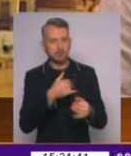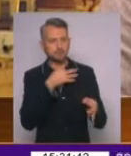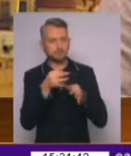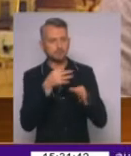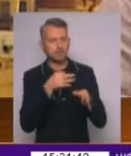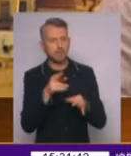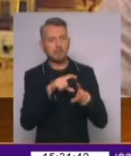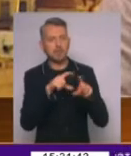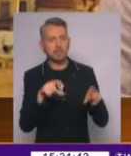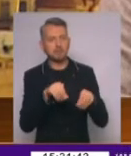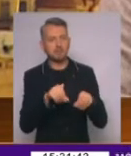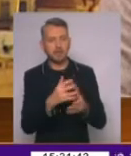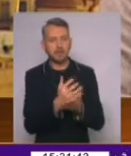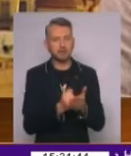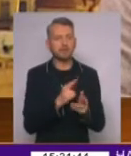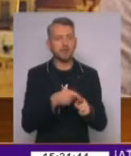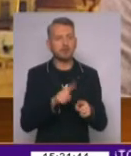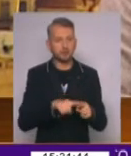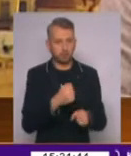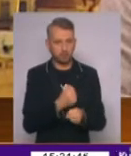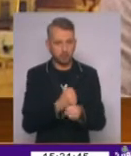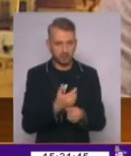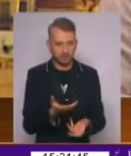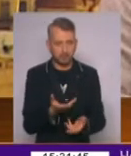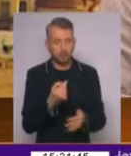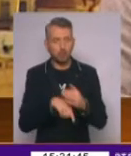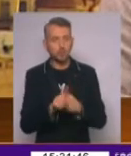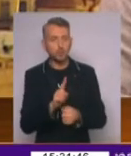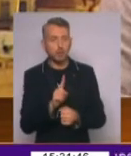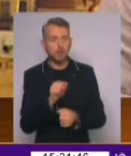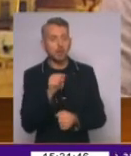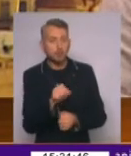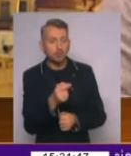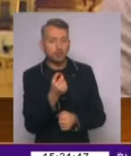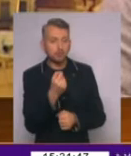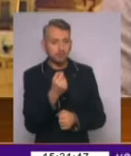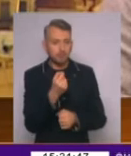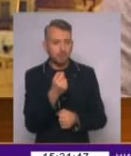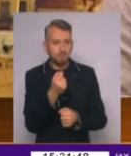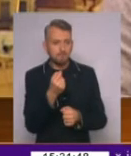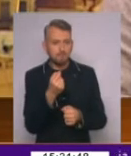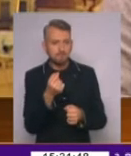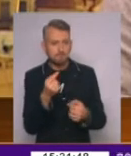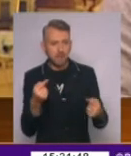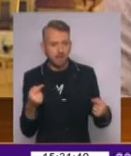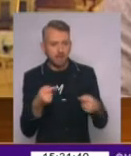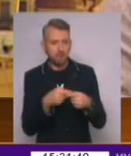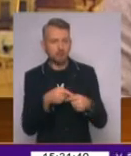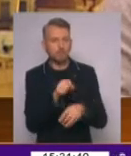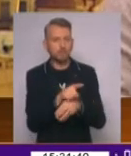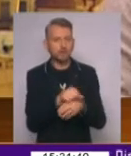департаментом земельних ресурсів, як це фізично зробити, оскільки тут дещо перехрещуються функції